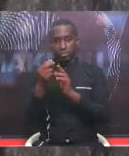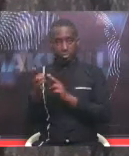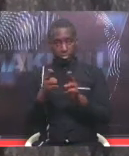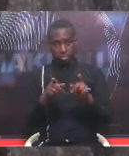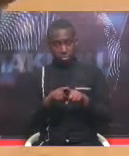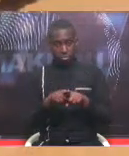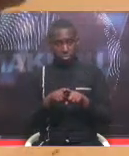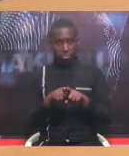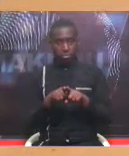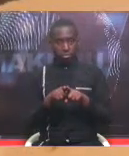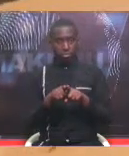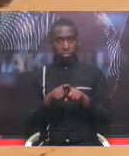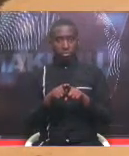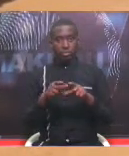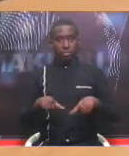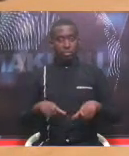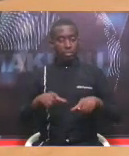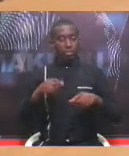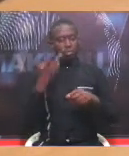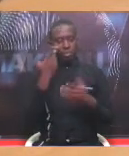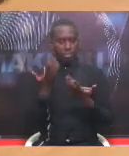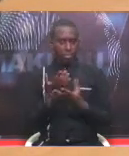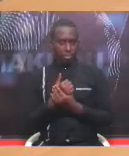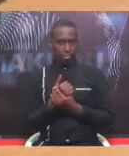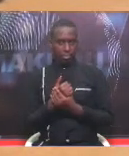babangamira abagenzi utubari dutega saa 10